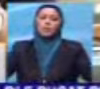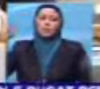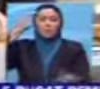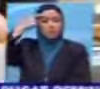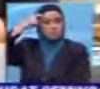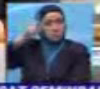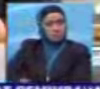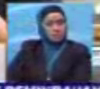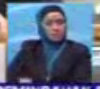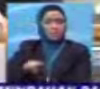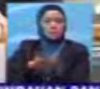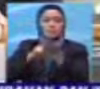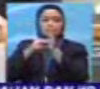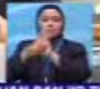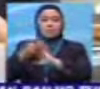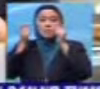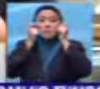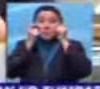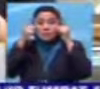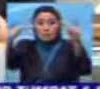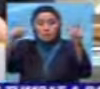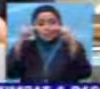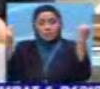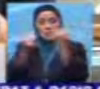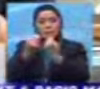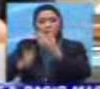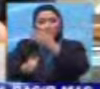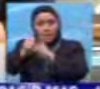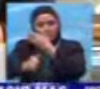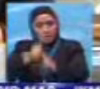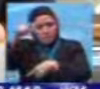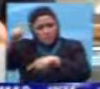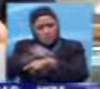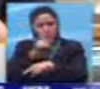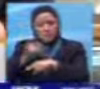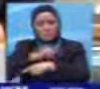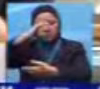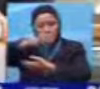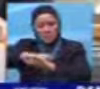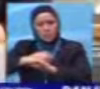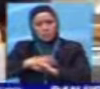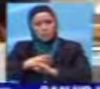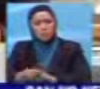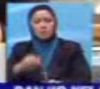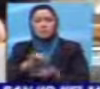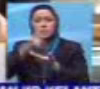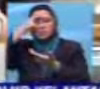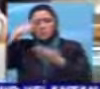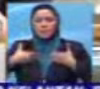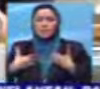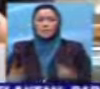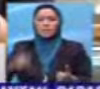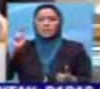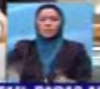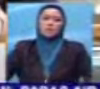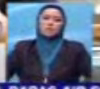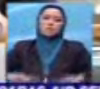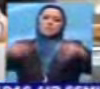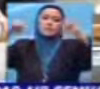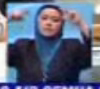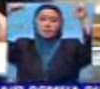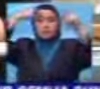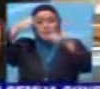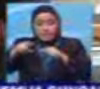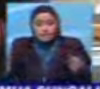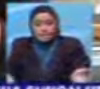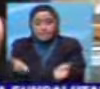Justru kesedaran masyarakat tentang bahaya penggunaan polistiren terhadap kesihatan harus dipertingkatkan. Ia sekaligus bagi